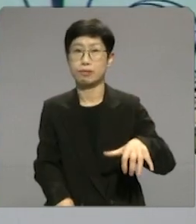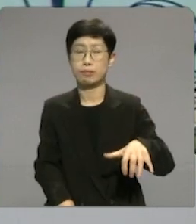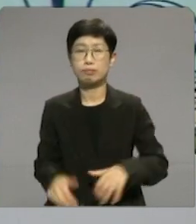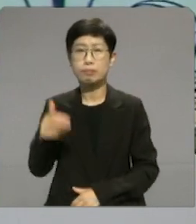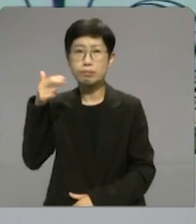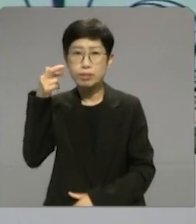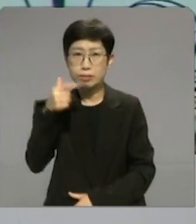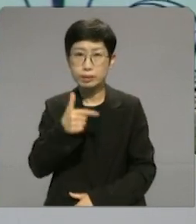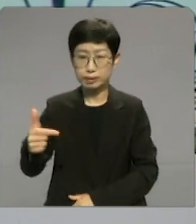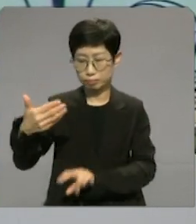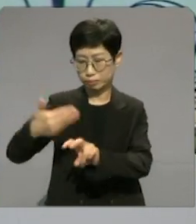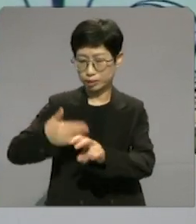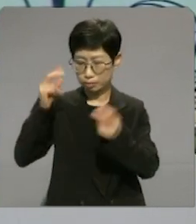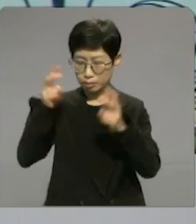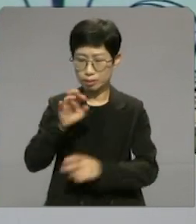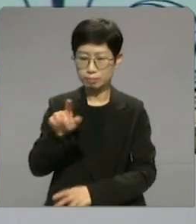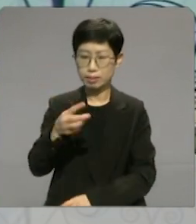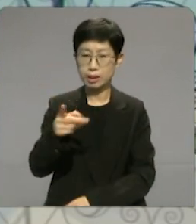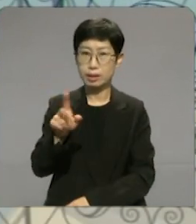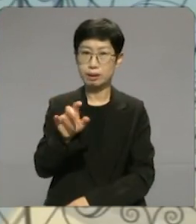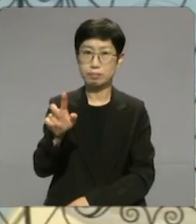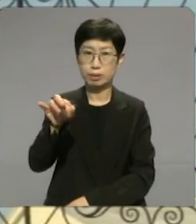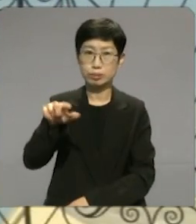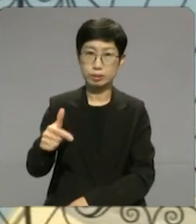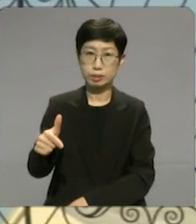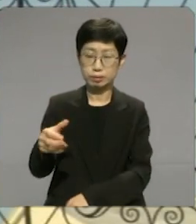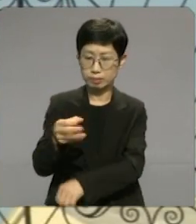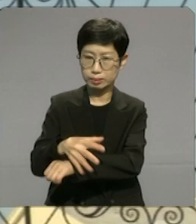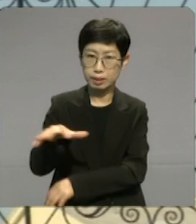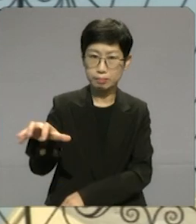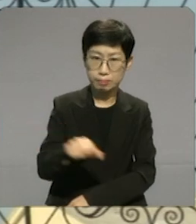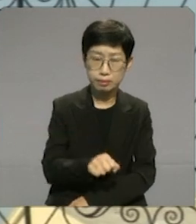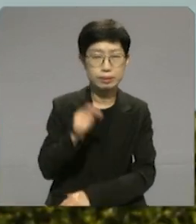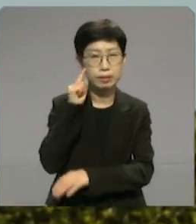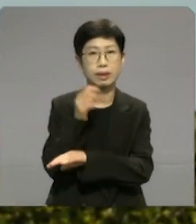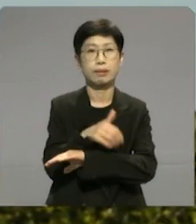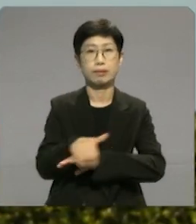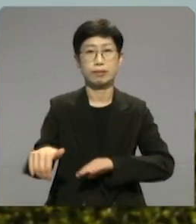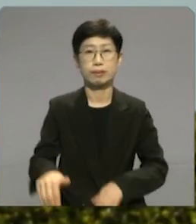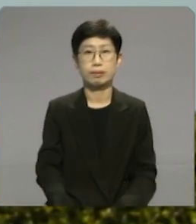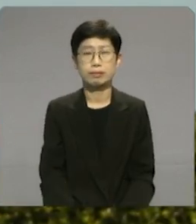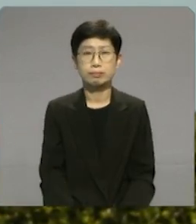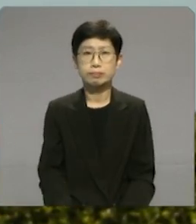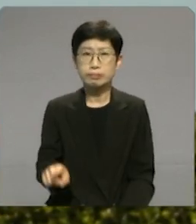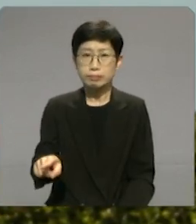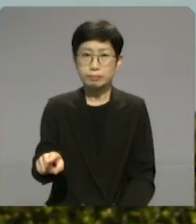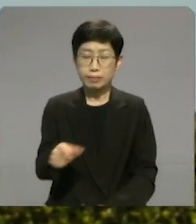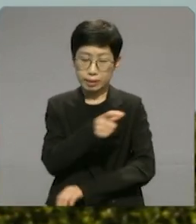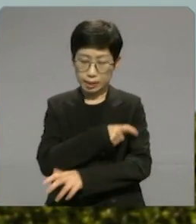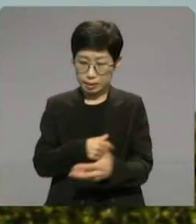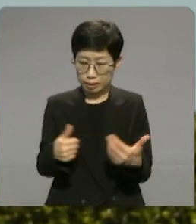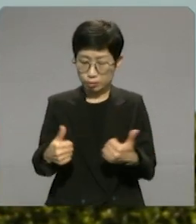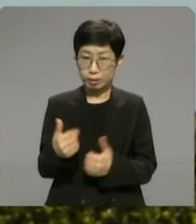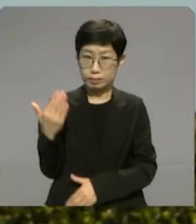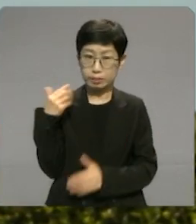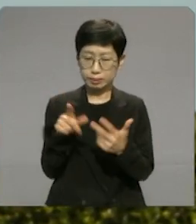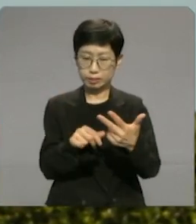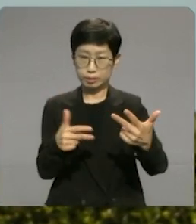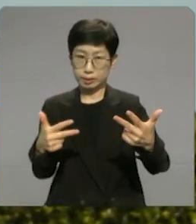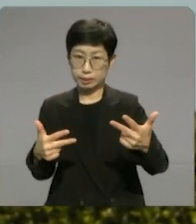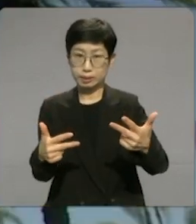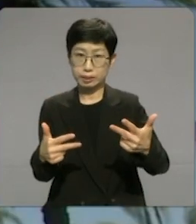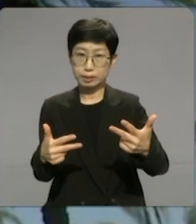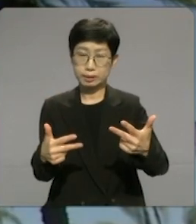미국 대형 미디어 기업 파라마운트 글로벌을 인수합니다. 파라마운트 글로벌 이사회는 지난 7일